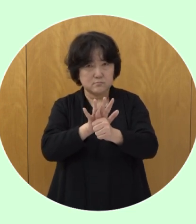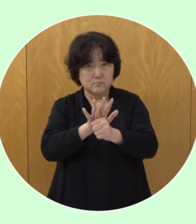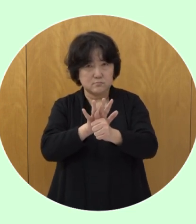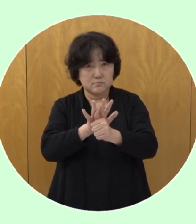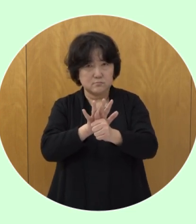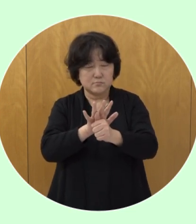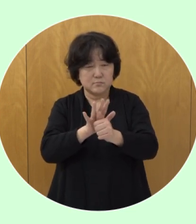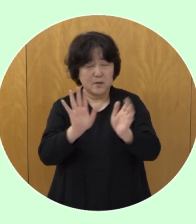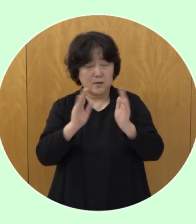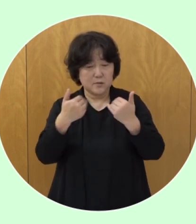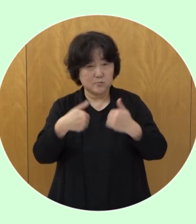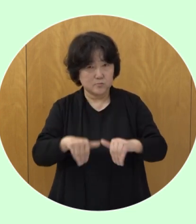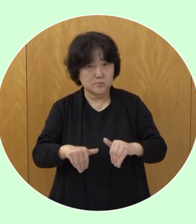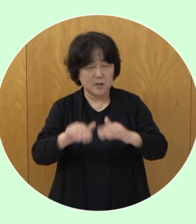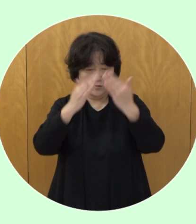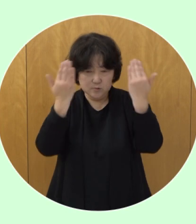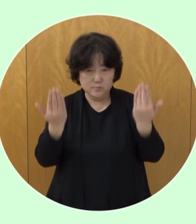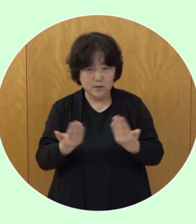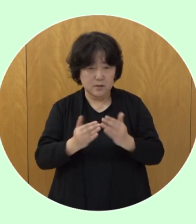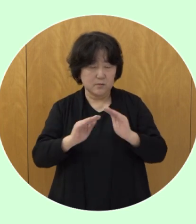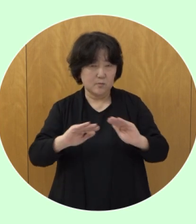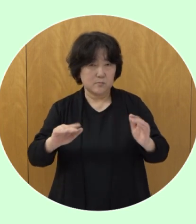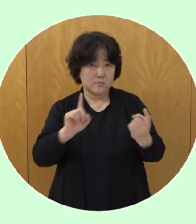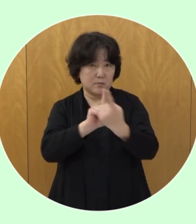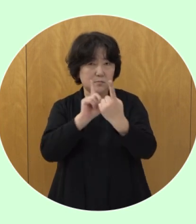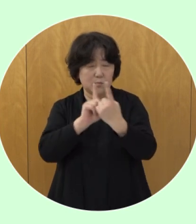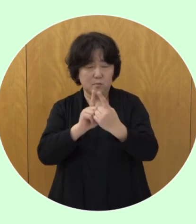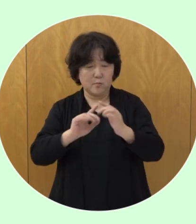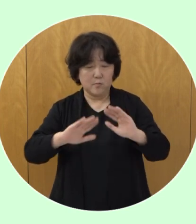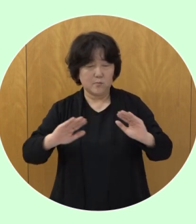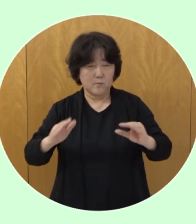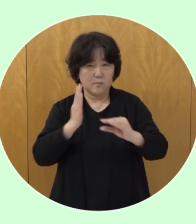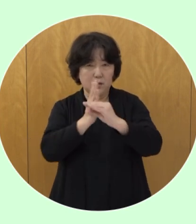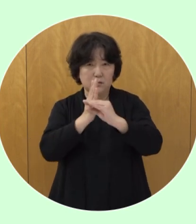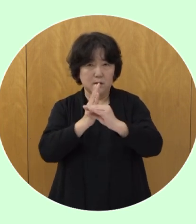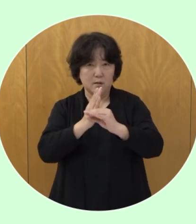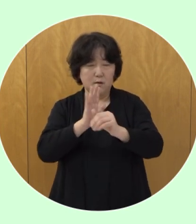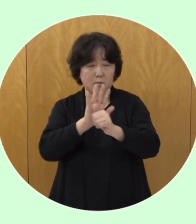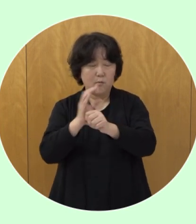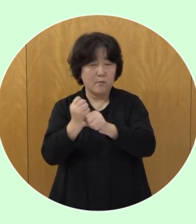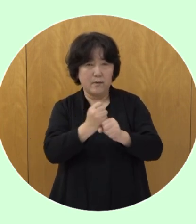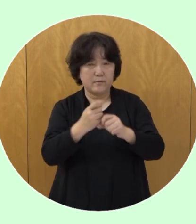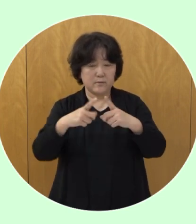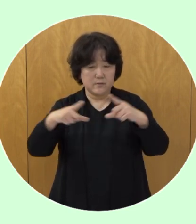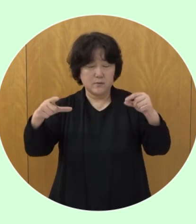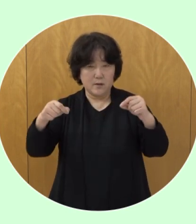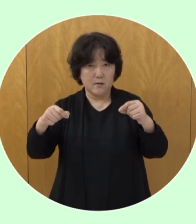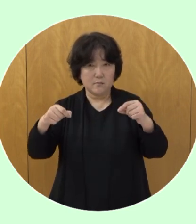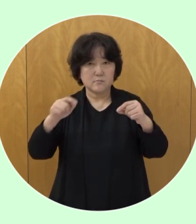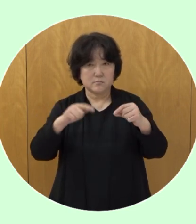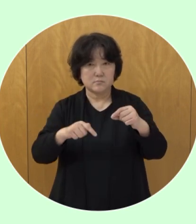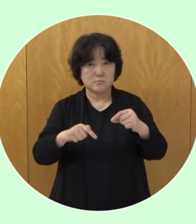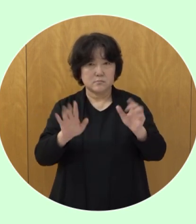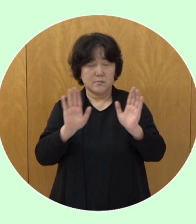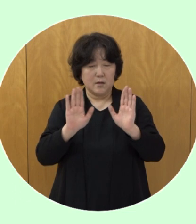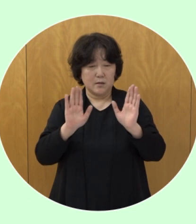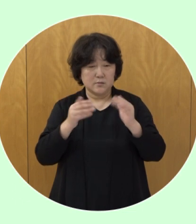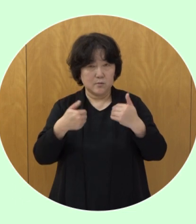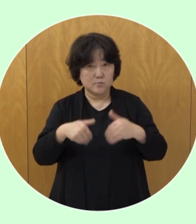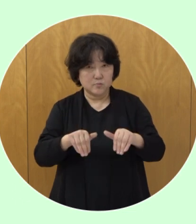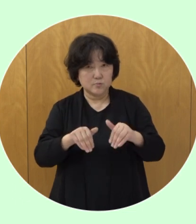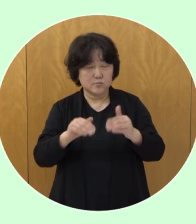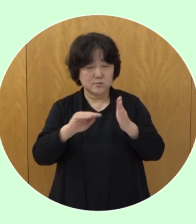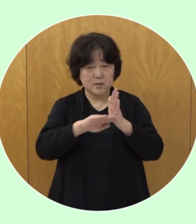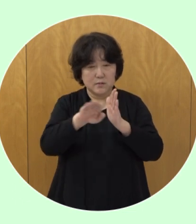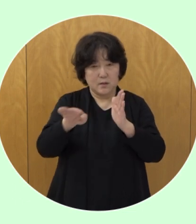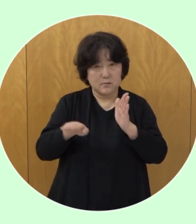生したすべての子どもを対象に子どもが真ん中応援券を交付し、新生児を養育する子育て世帯